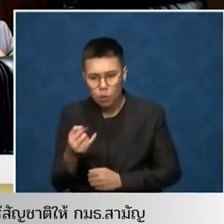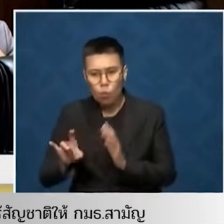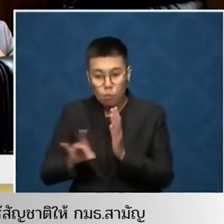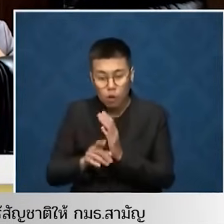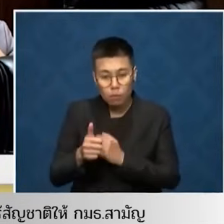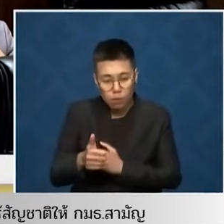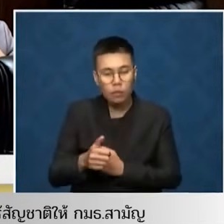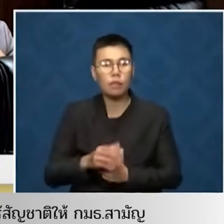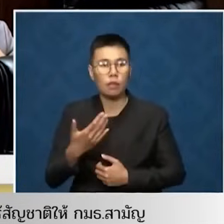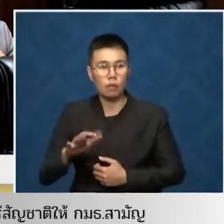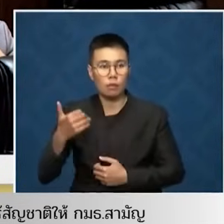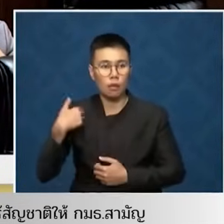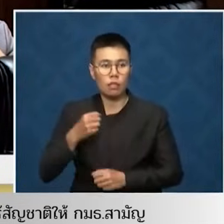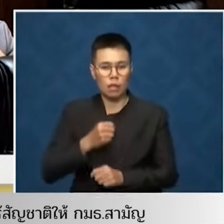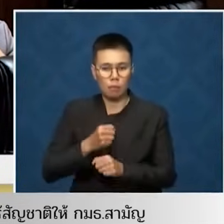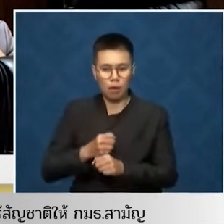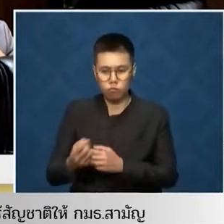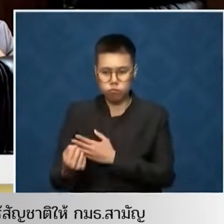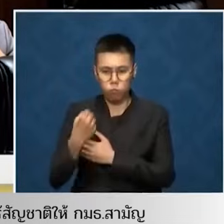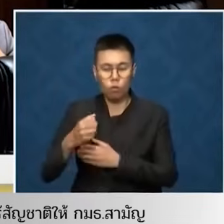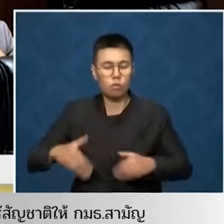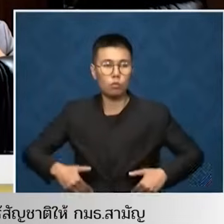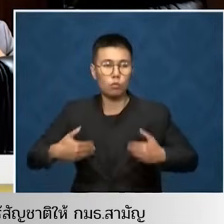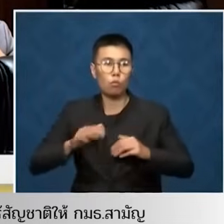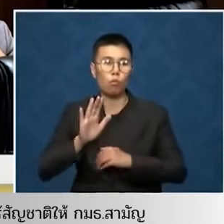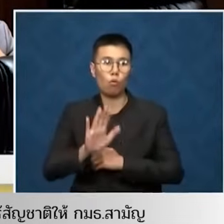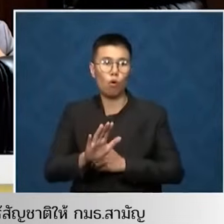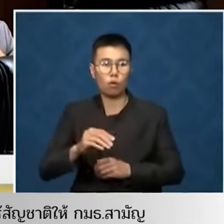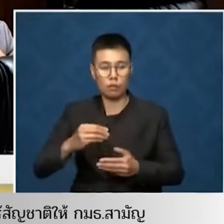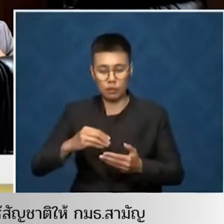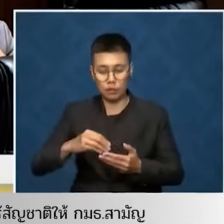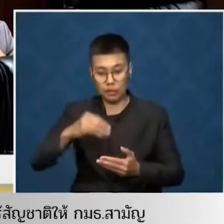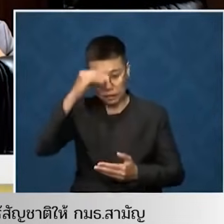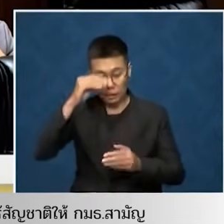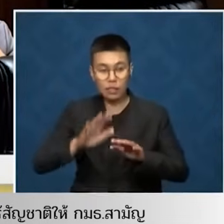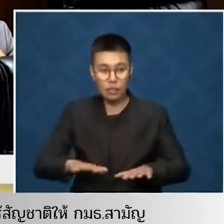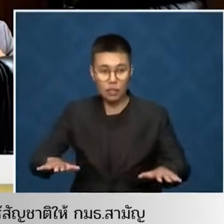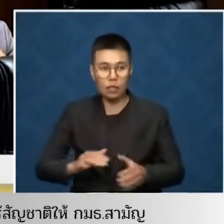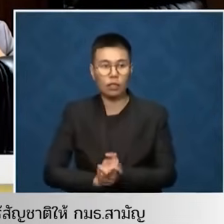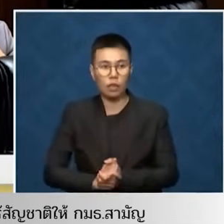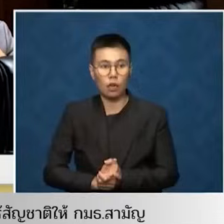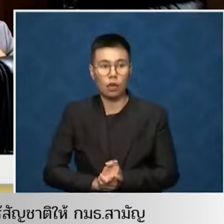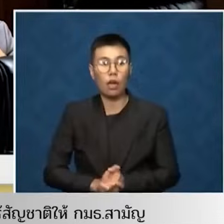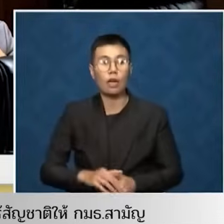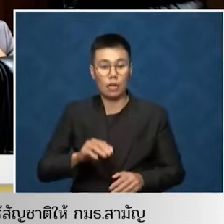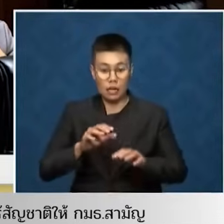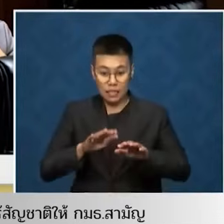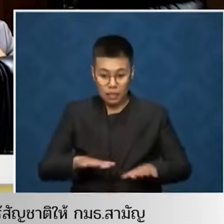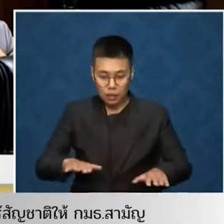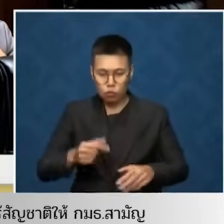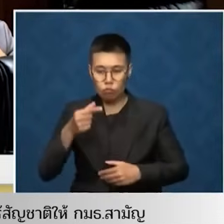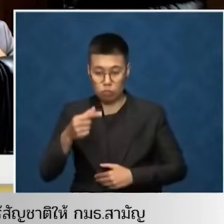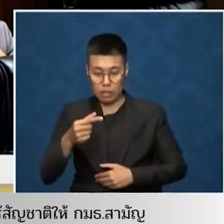ที่จะเป็นแต้มต่อและสร้างความมั่นคงให้กับชีวิตของพวกเขาในอนาคตเพราะเมื่อเด็กกลุ่มนี้หลุดออกจากระบบการศึกษาเพียงนิด